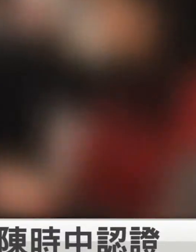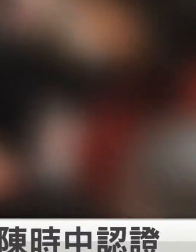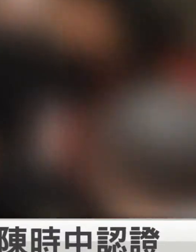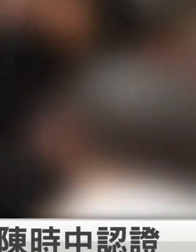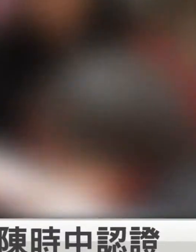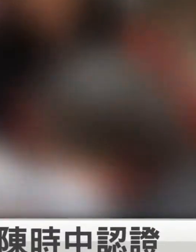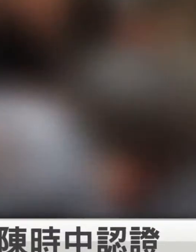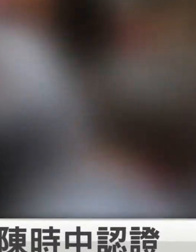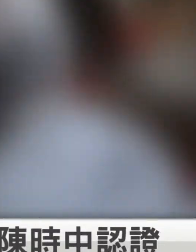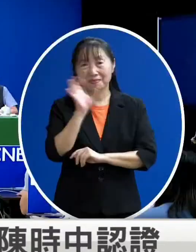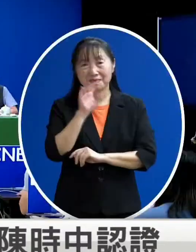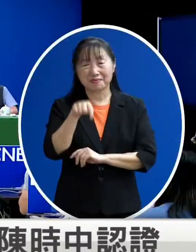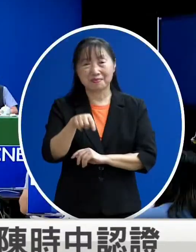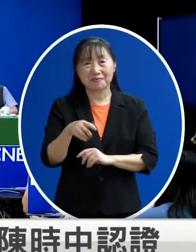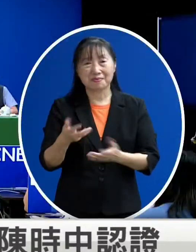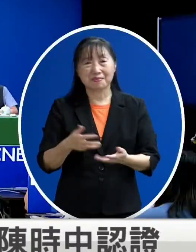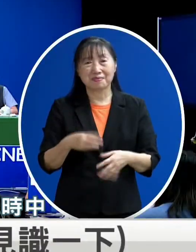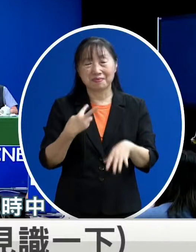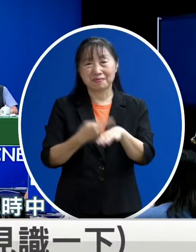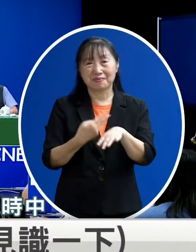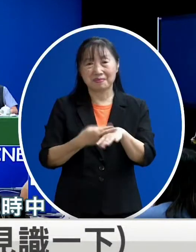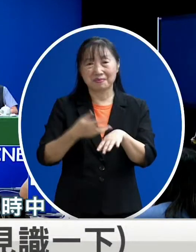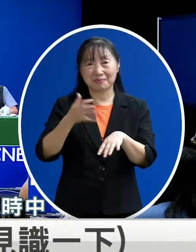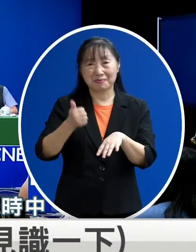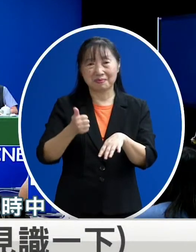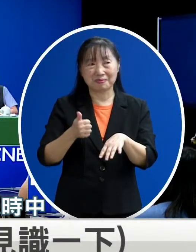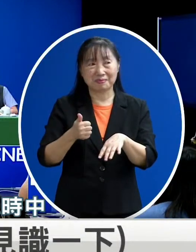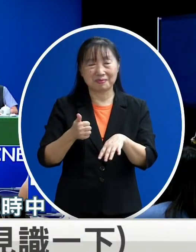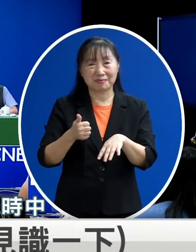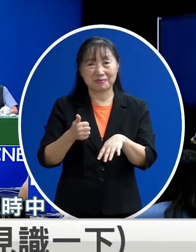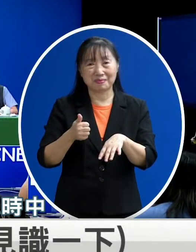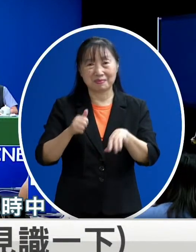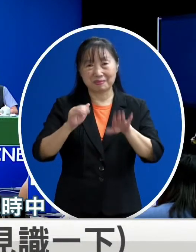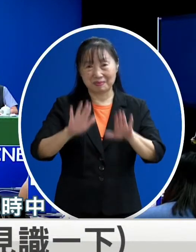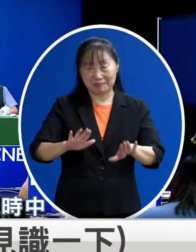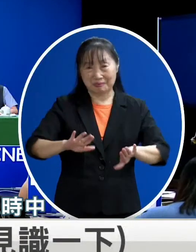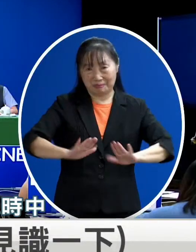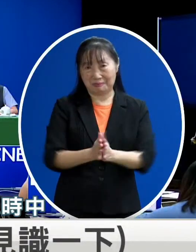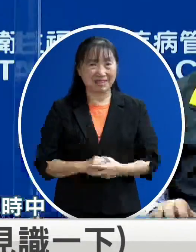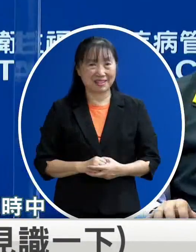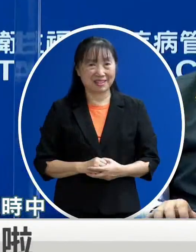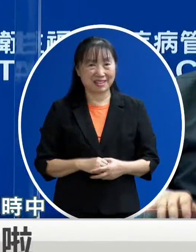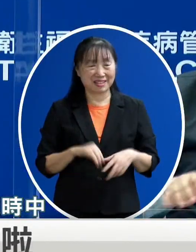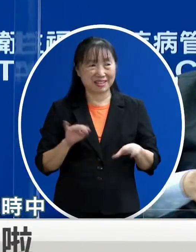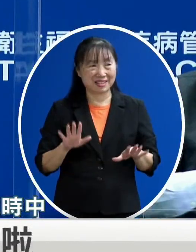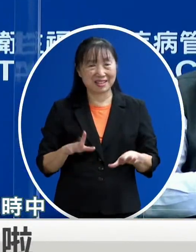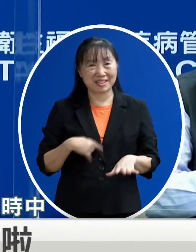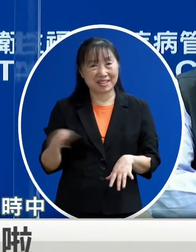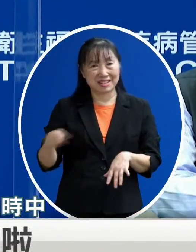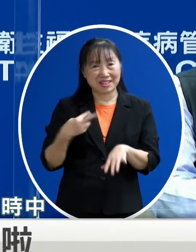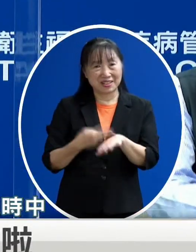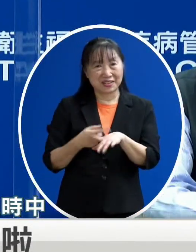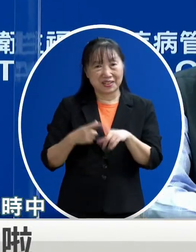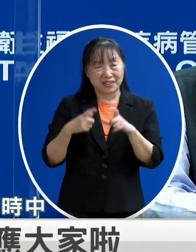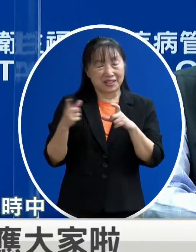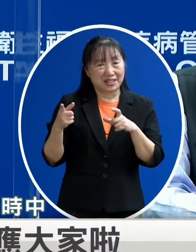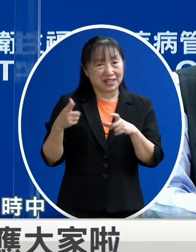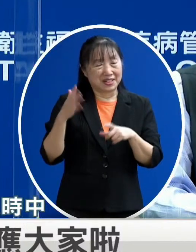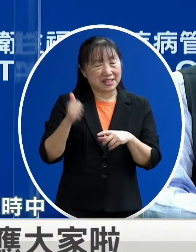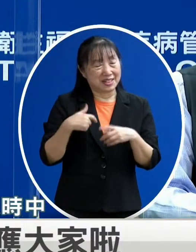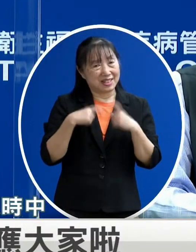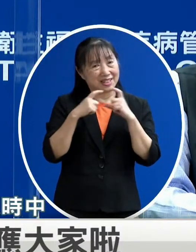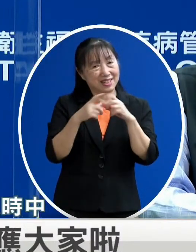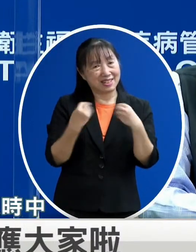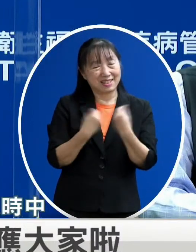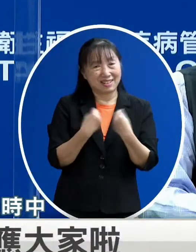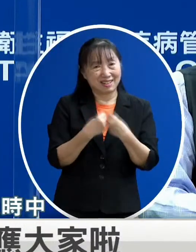下深刻印象。 是不是请罗副也让我们来见识一下？ 这一题罗副不好回答了，我帮他来回